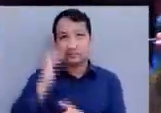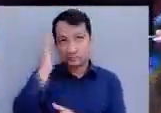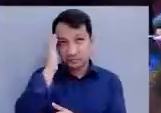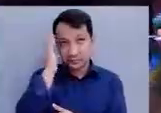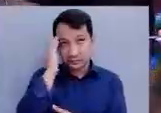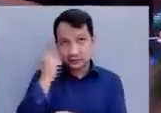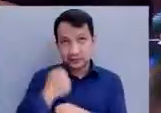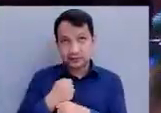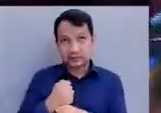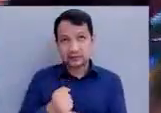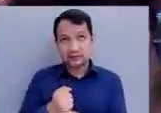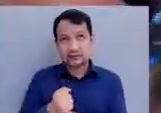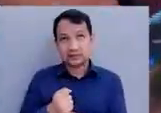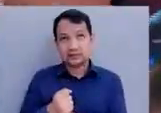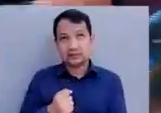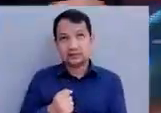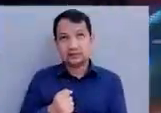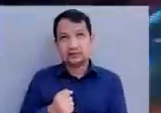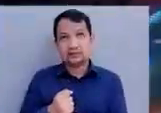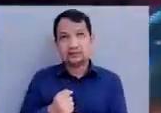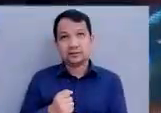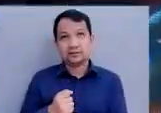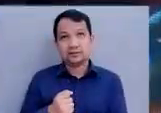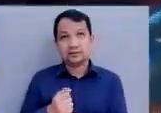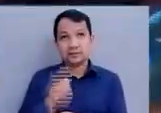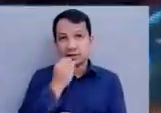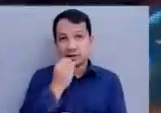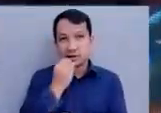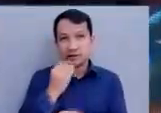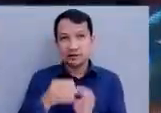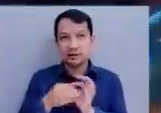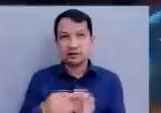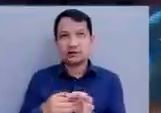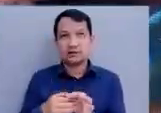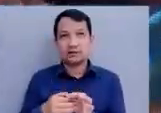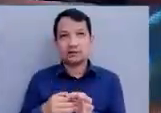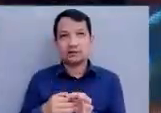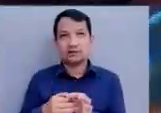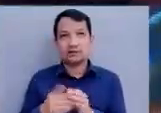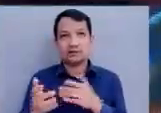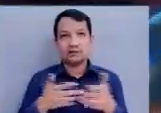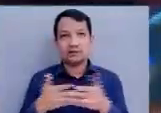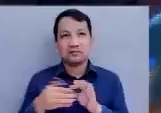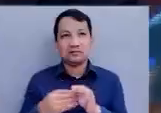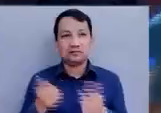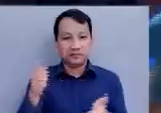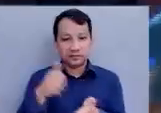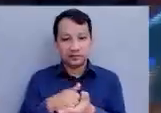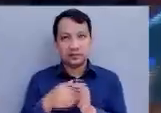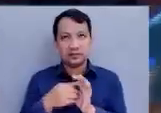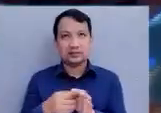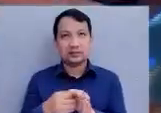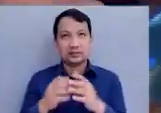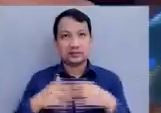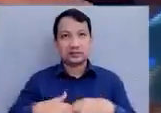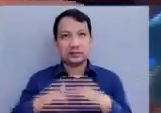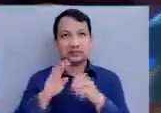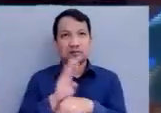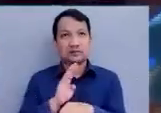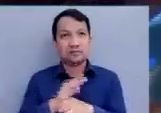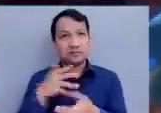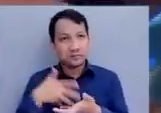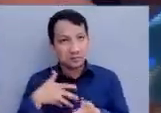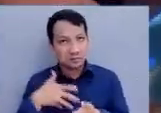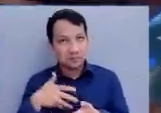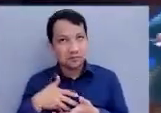tayo um sa sa food and kumbaga Syempre kahit papaano bago tayo pumasok sa isang business pag-aralan natin